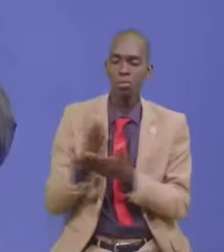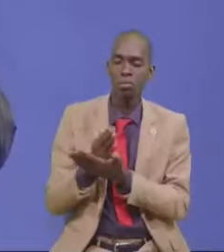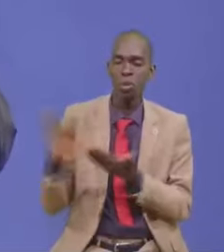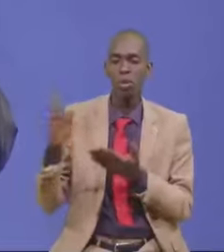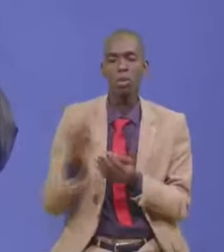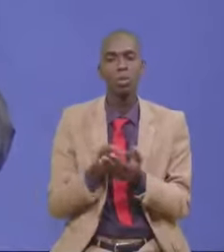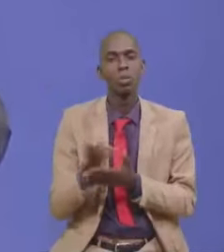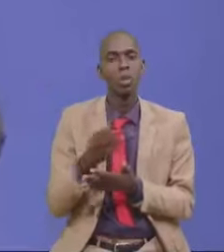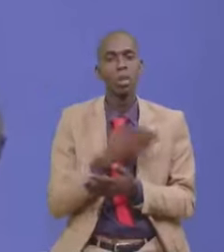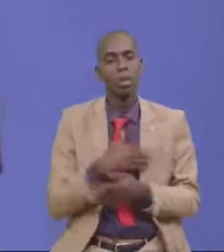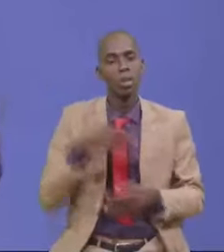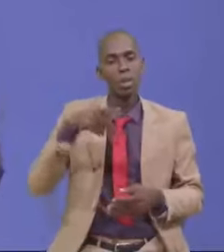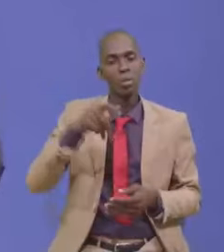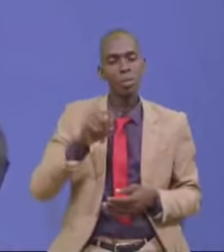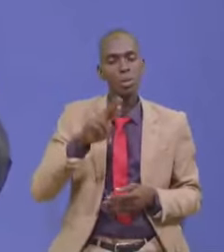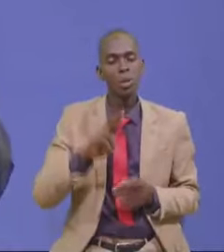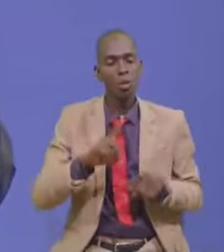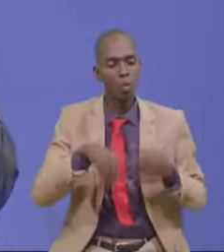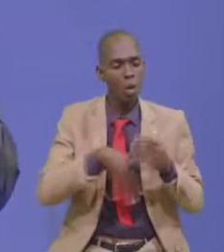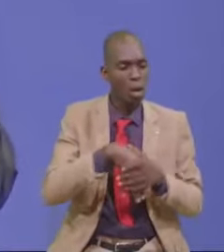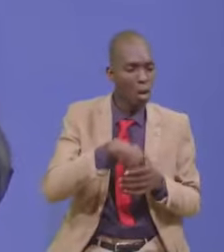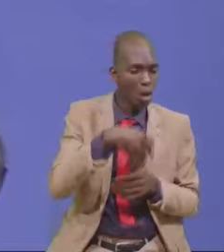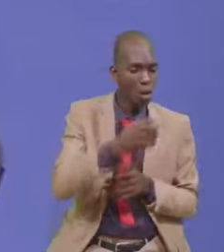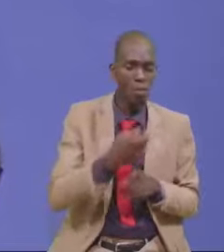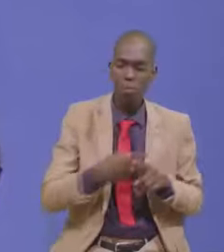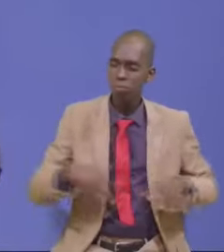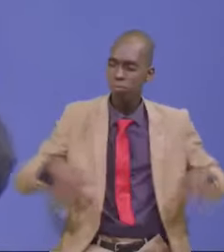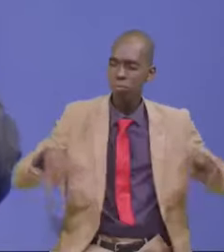Et étant sorti, pleura amèrement.